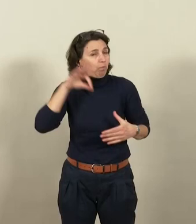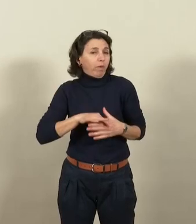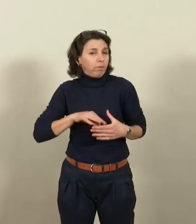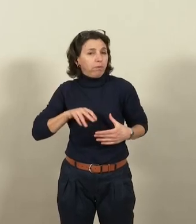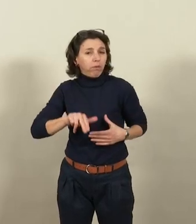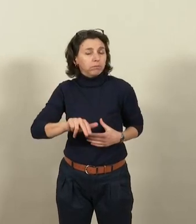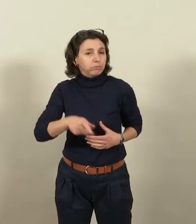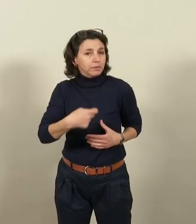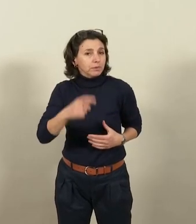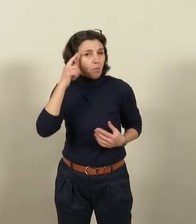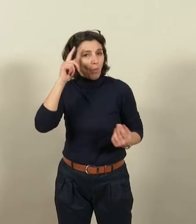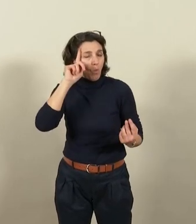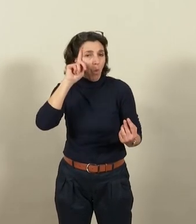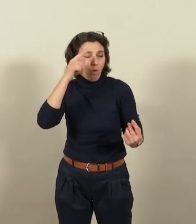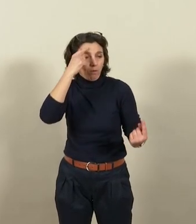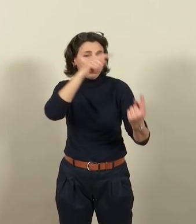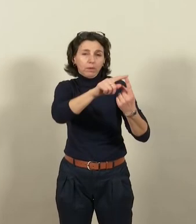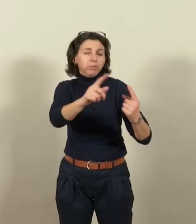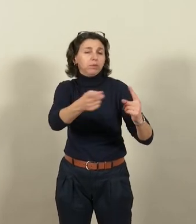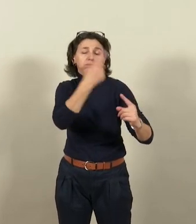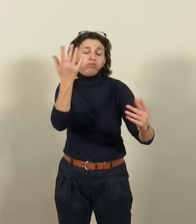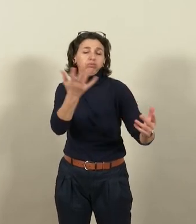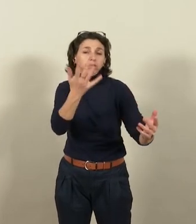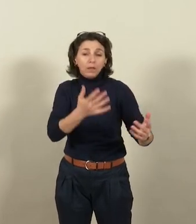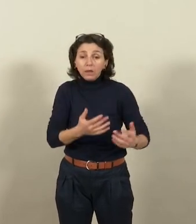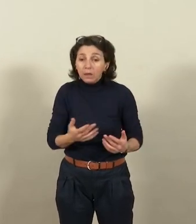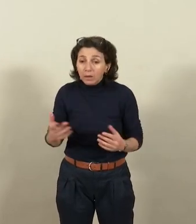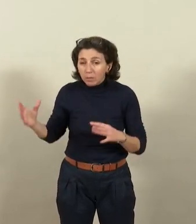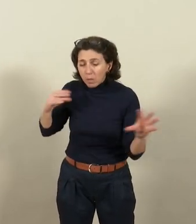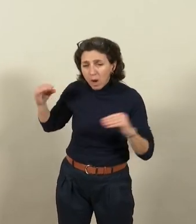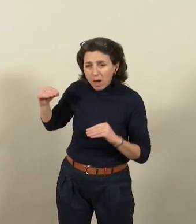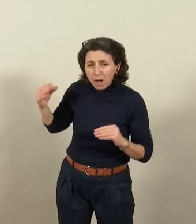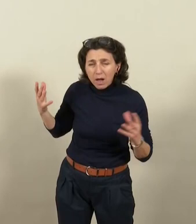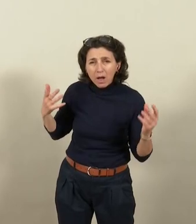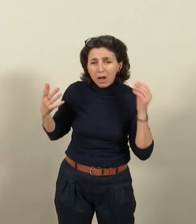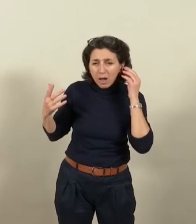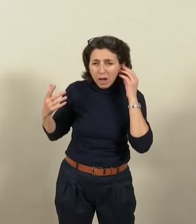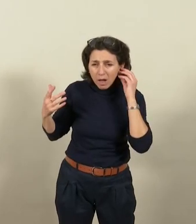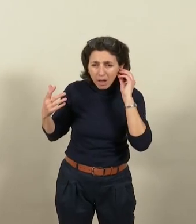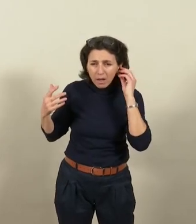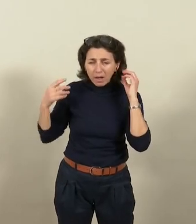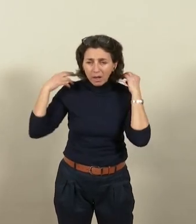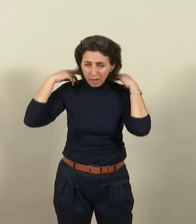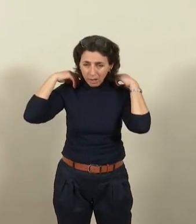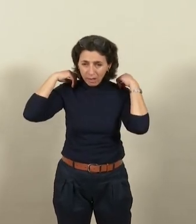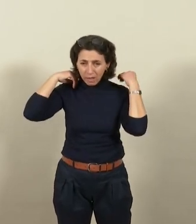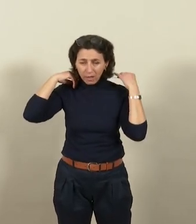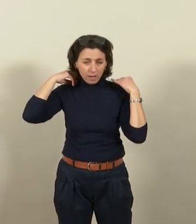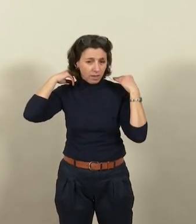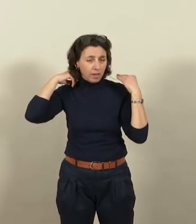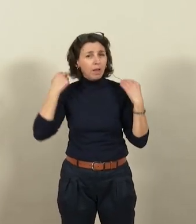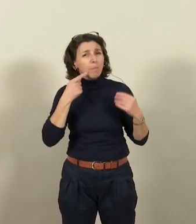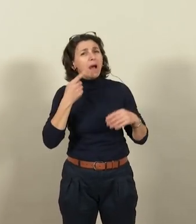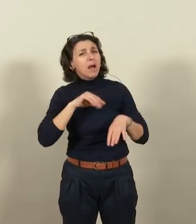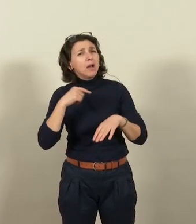qu'elle s'attaque à un sujet essentiel et qu'elle la 5 ah oui je parle de la